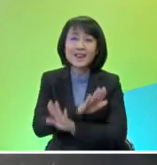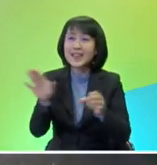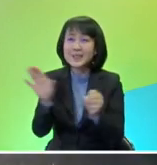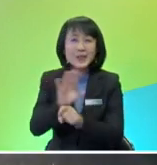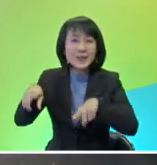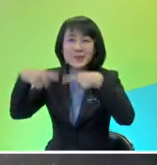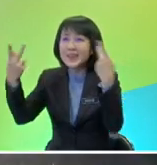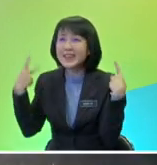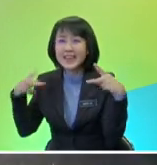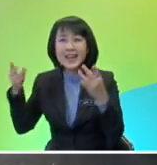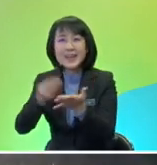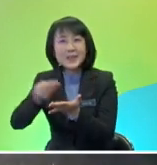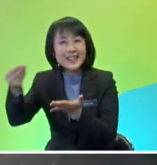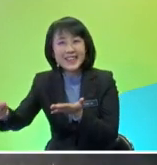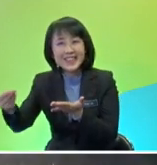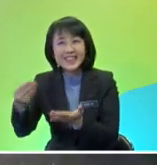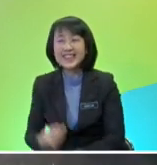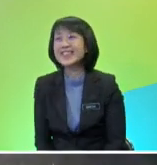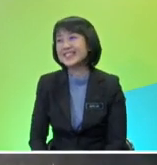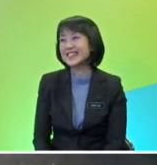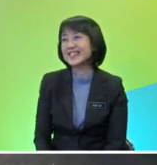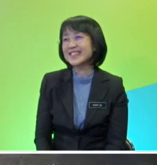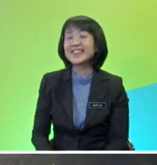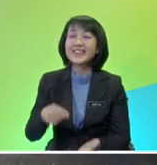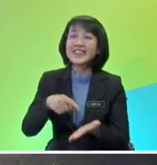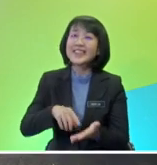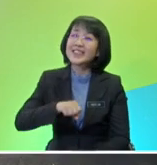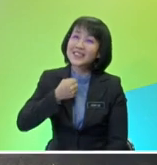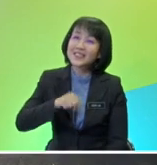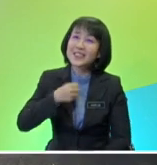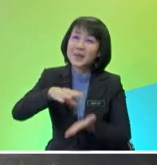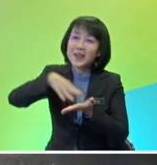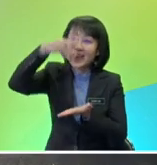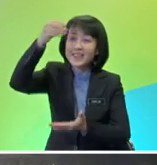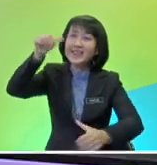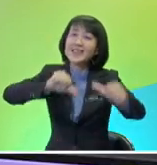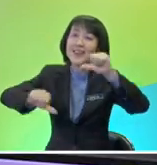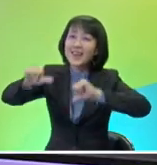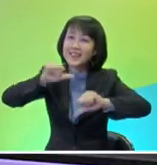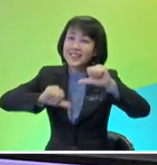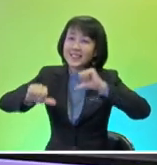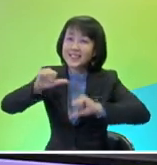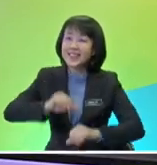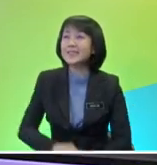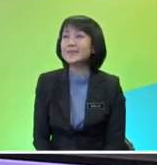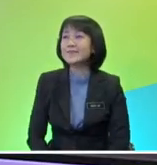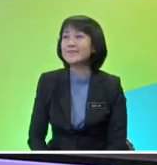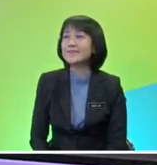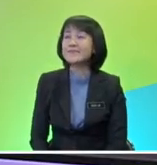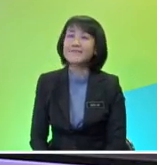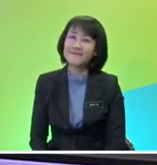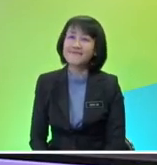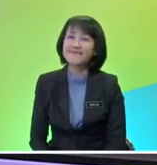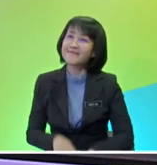boleh. Okey, cikgu. Sebenarnya inilah salah satu keseronokan kan bila kita belajar sains. Tapi masa telah mencemburui